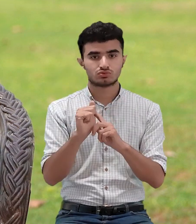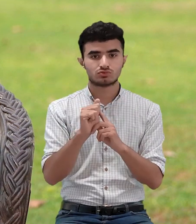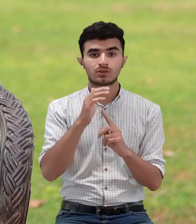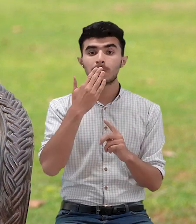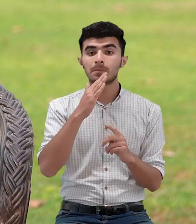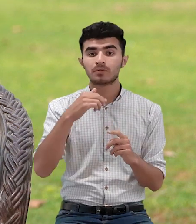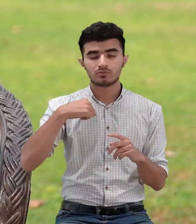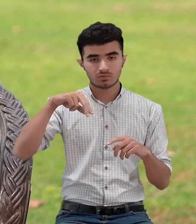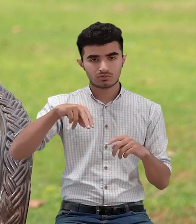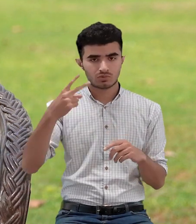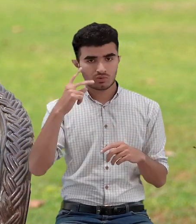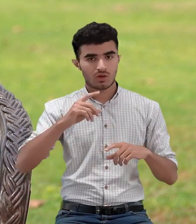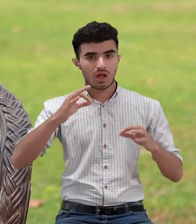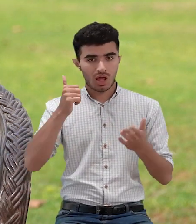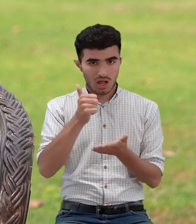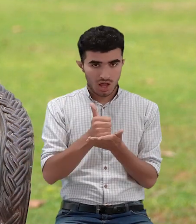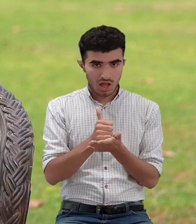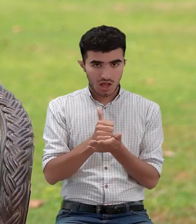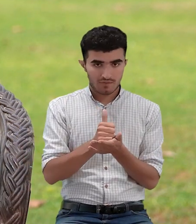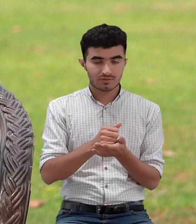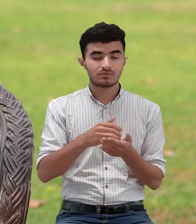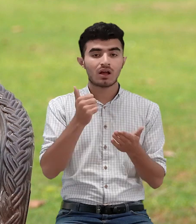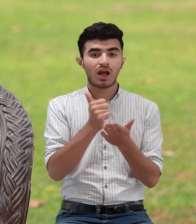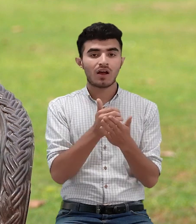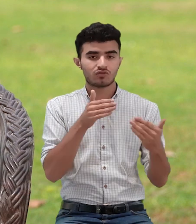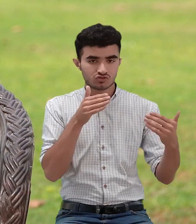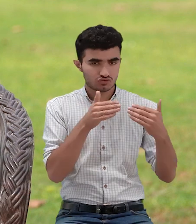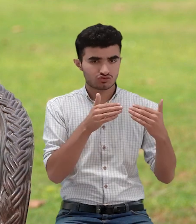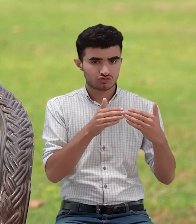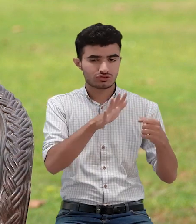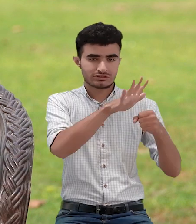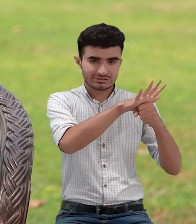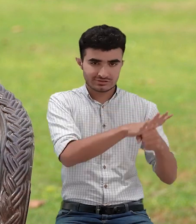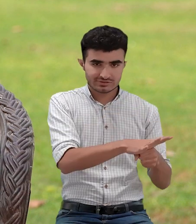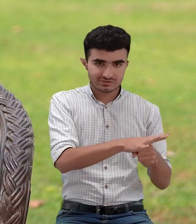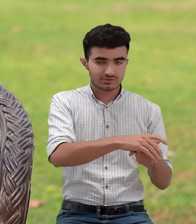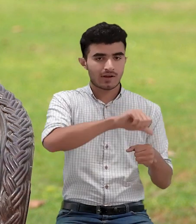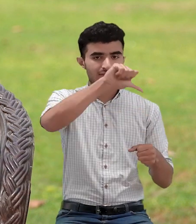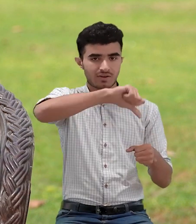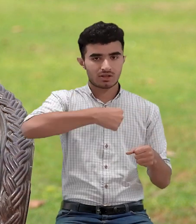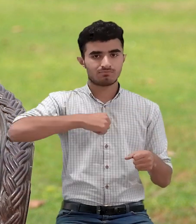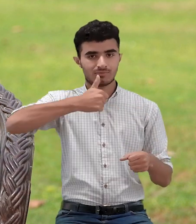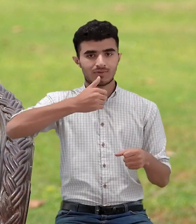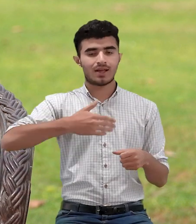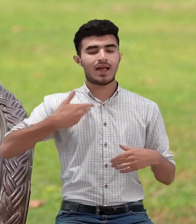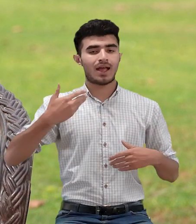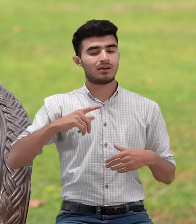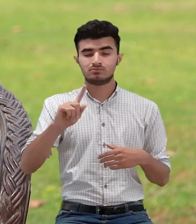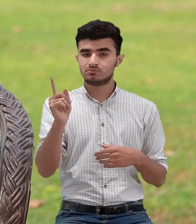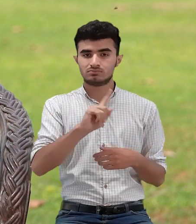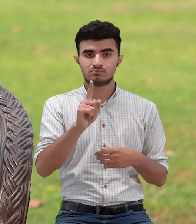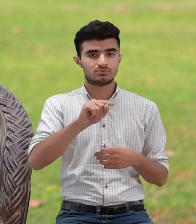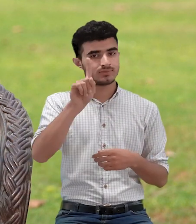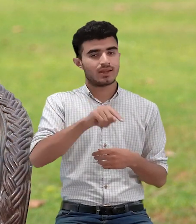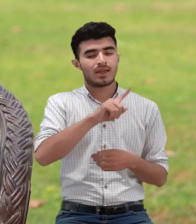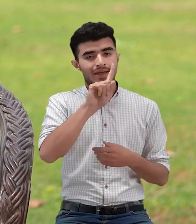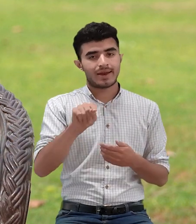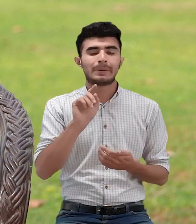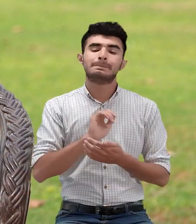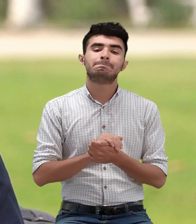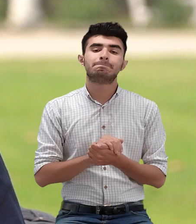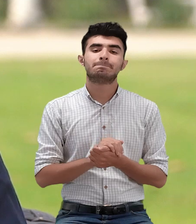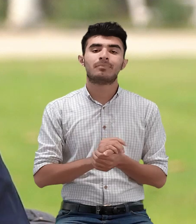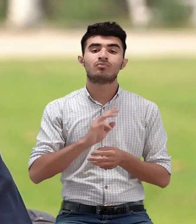यहाँ रहने की जगह है, एक दूसरे को गिराने की, कम्पीट करने की और सक्सेस हासिल करने की जगह है। ये ऐसा नहीं